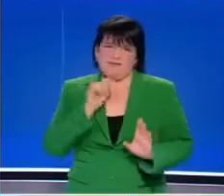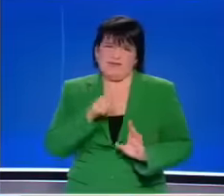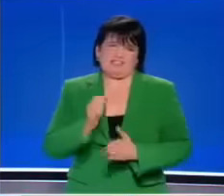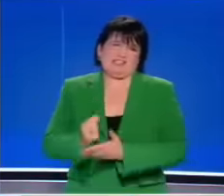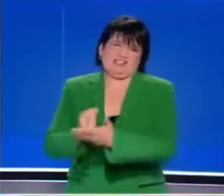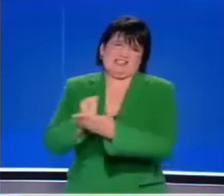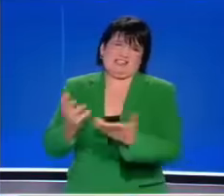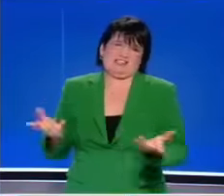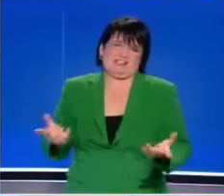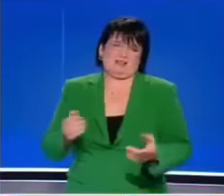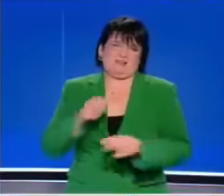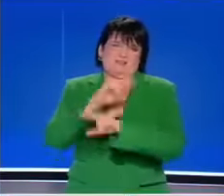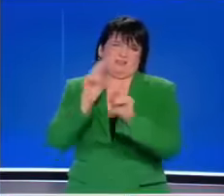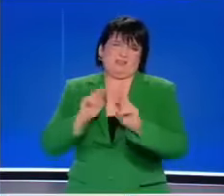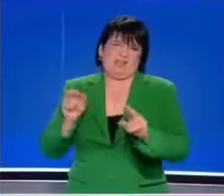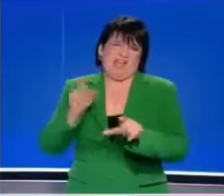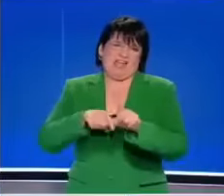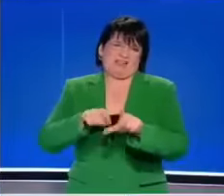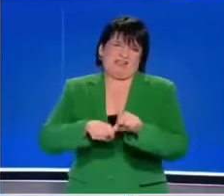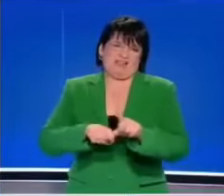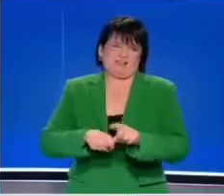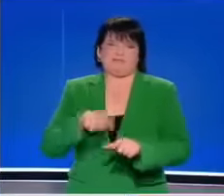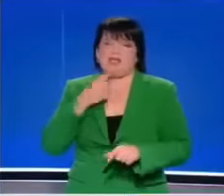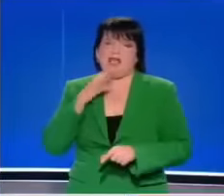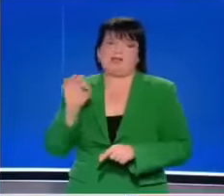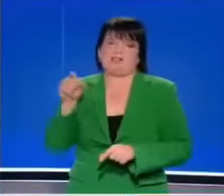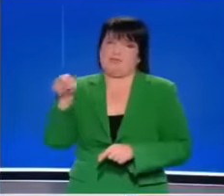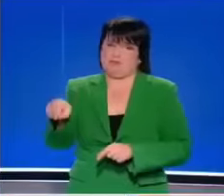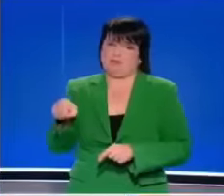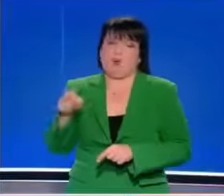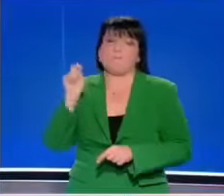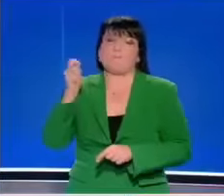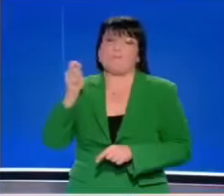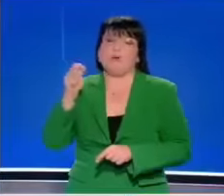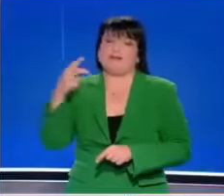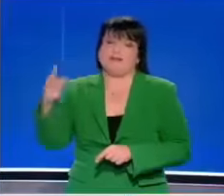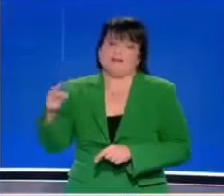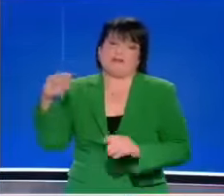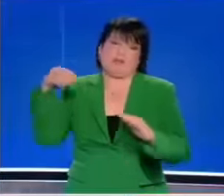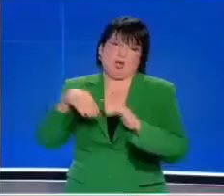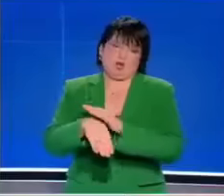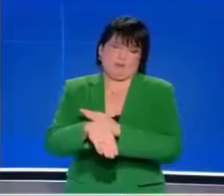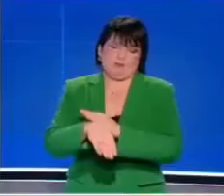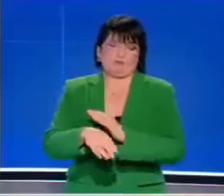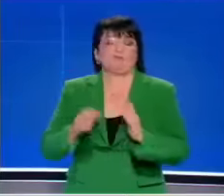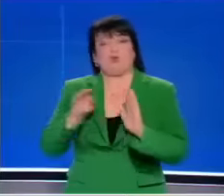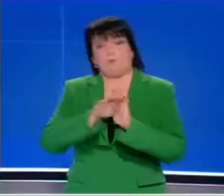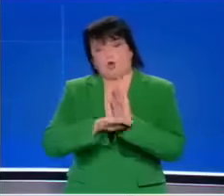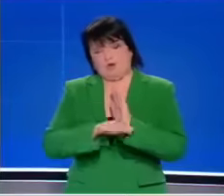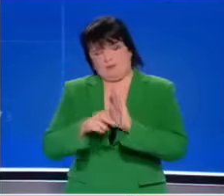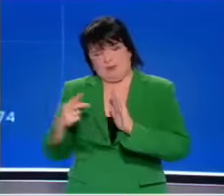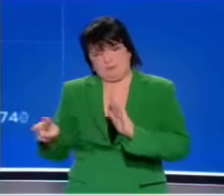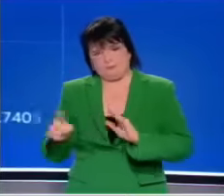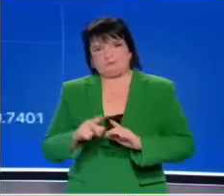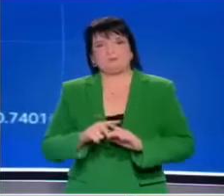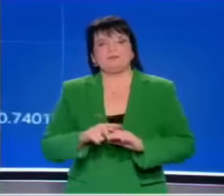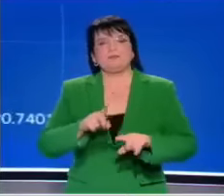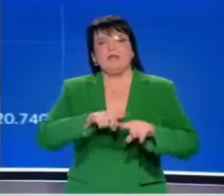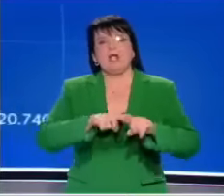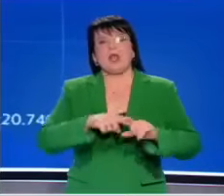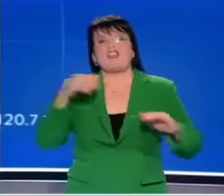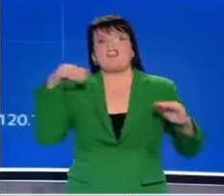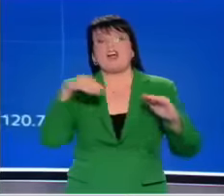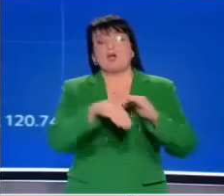χώρα λ συνολικά για το πακέτο της οικονομικής ας πολιτικής ρ δώστε ου μισό λεπτό δώστε ου ισό λεπτό λέει λοιπόν ότι θα χρεοκοπήσει τη